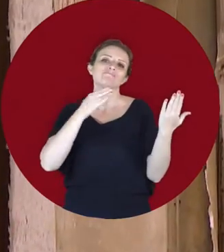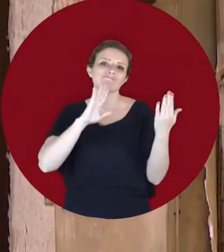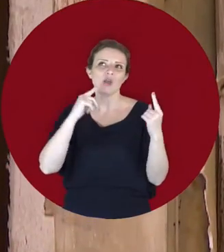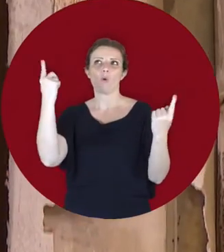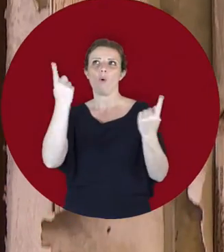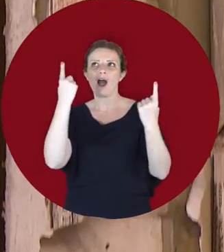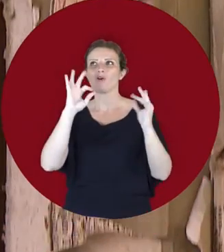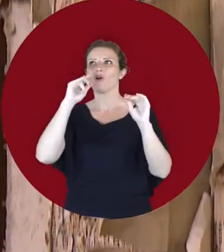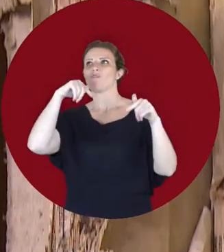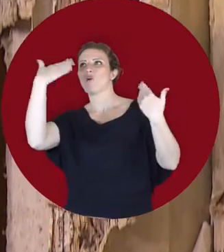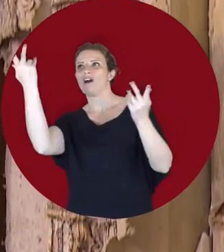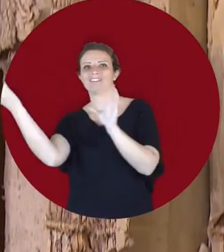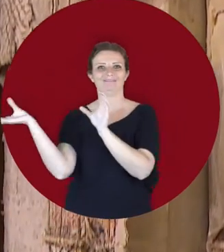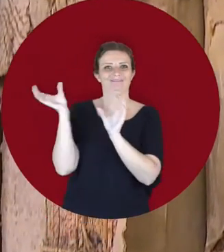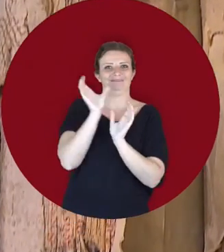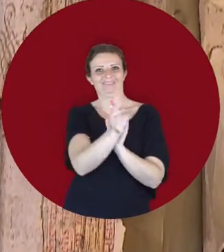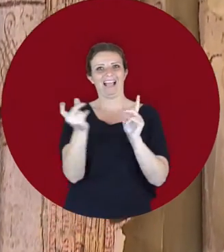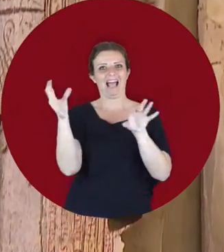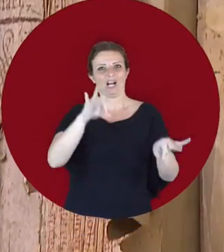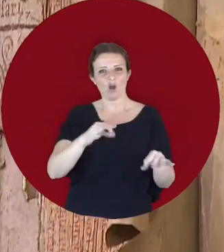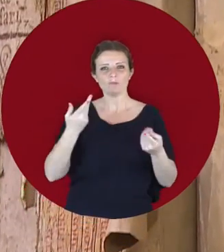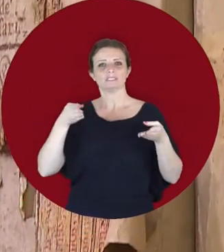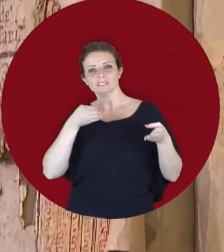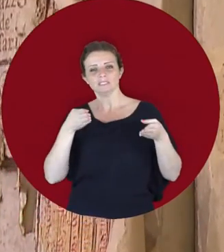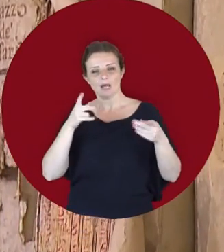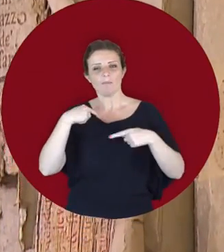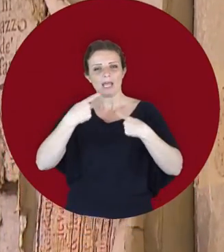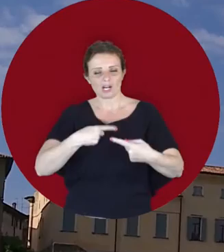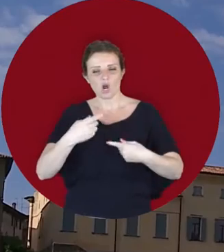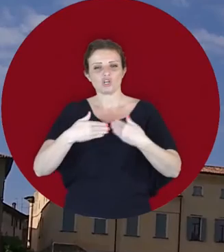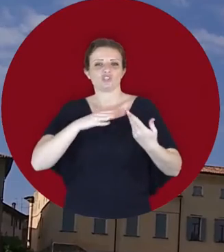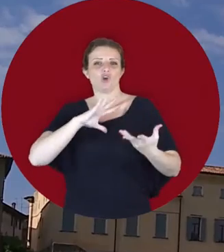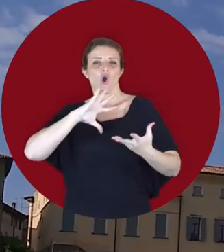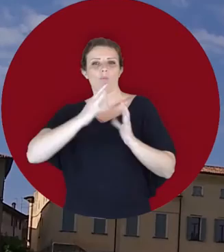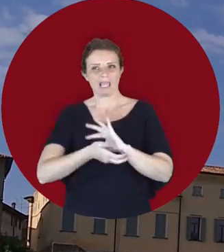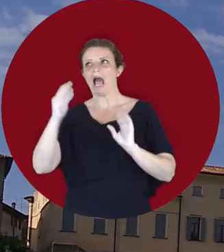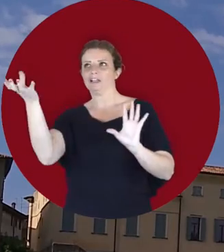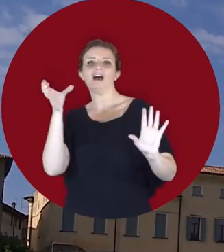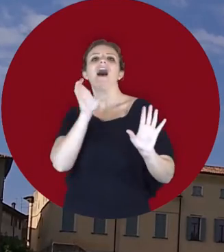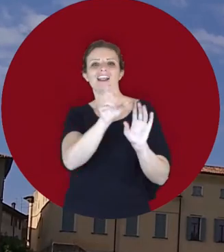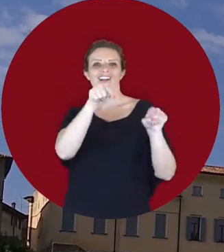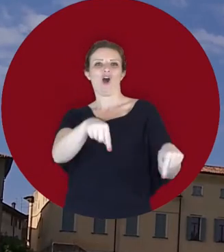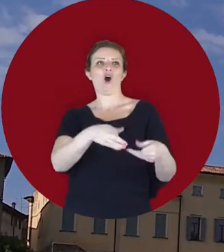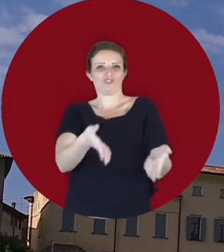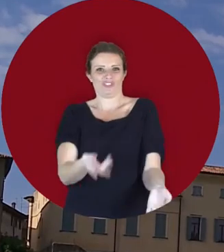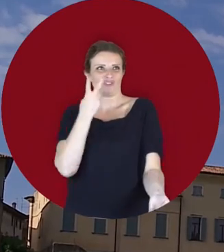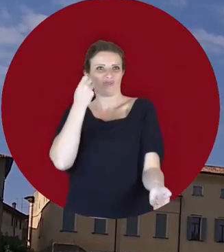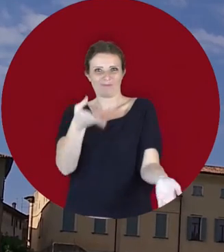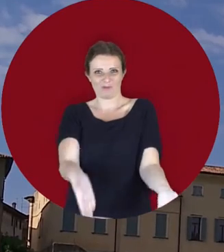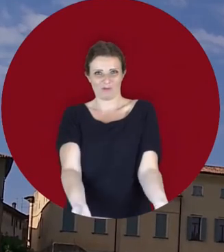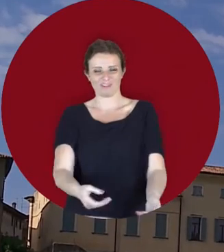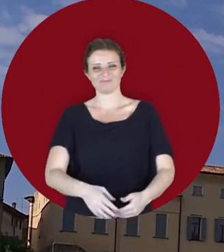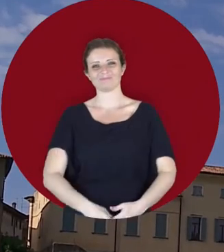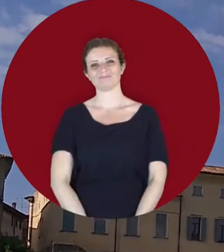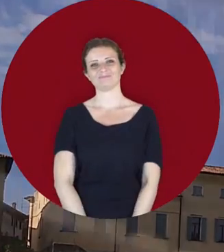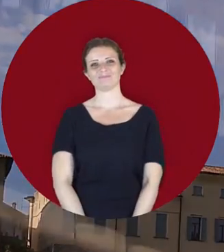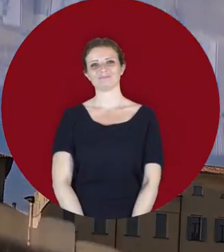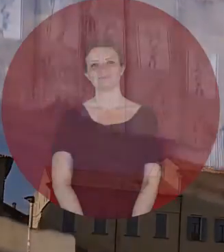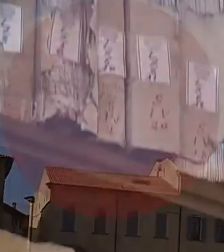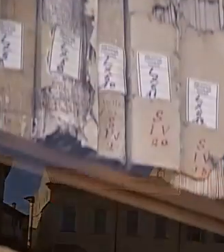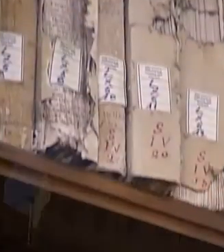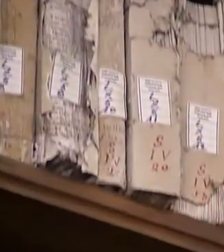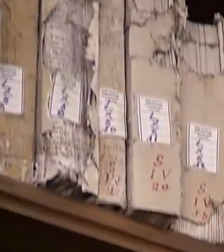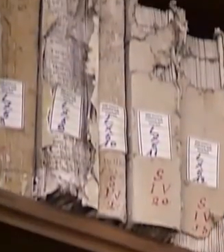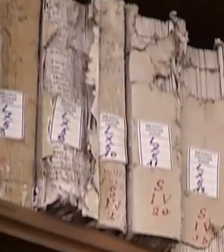Per fortuna, anche qualche codice di provenienza straniera approdò dopo lungo tragitto in riva all'Adige.